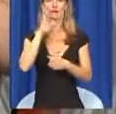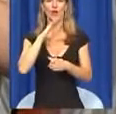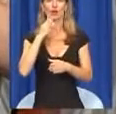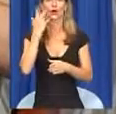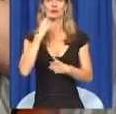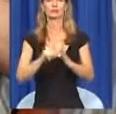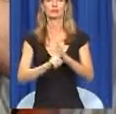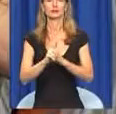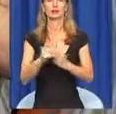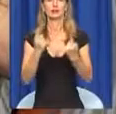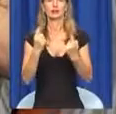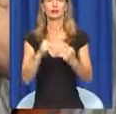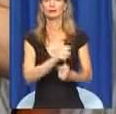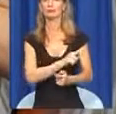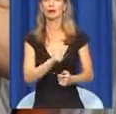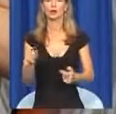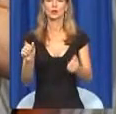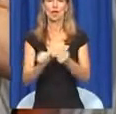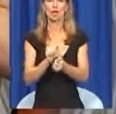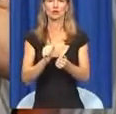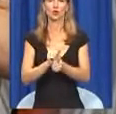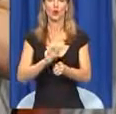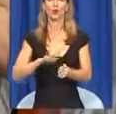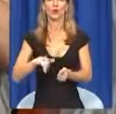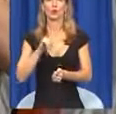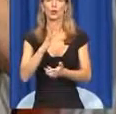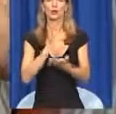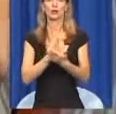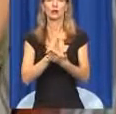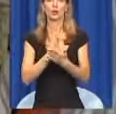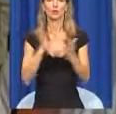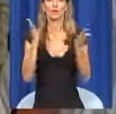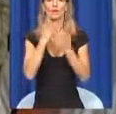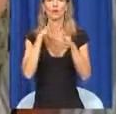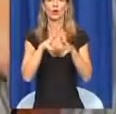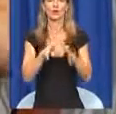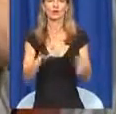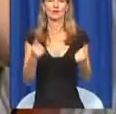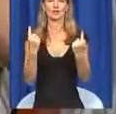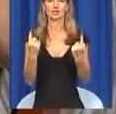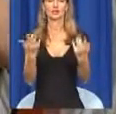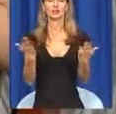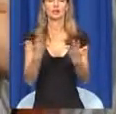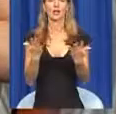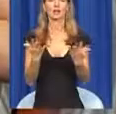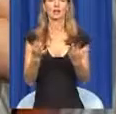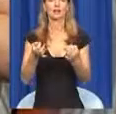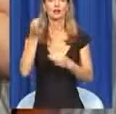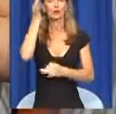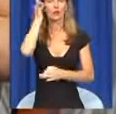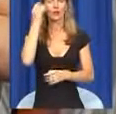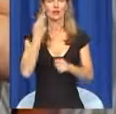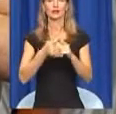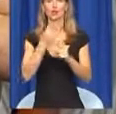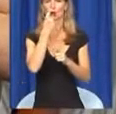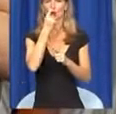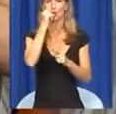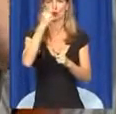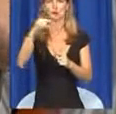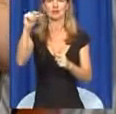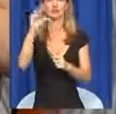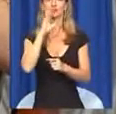починається величезний період засухи. А потім в нього є повітряні корінці, такі дуже-дуже величезні, які в принципі і нагадують у цей носик чайника, да,